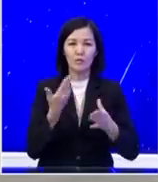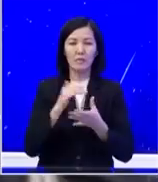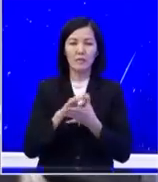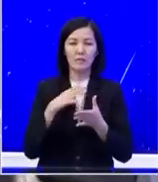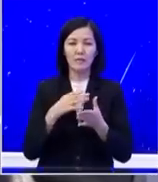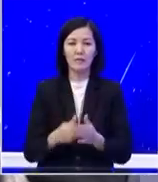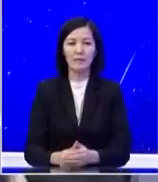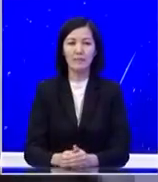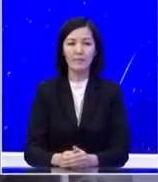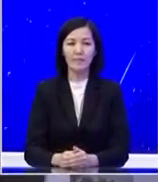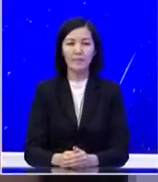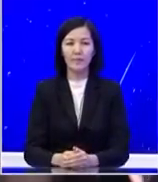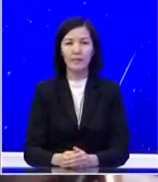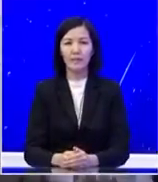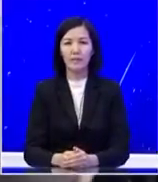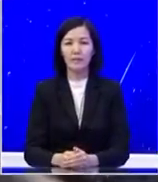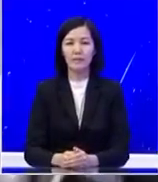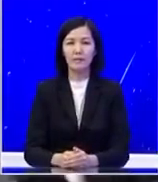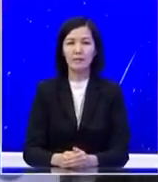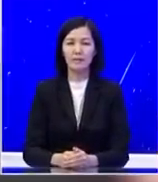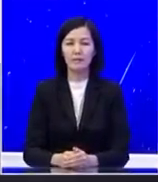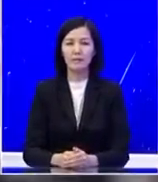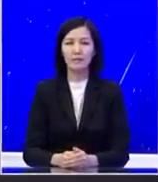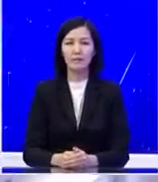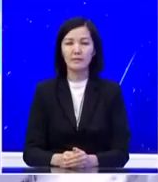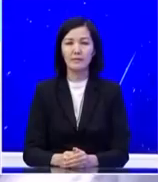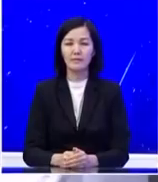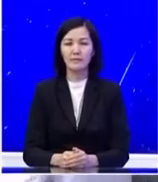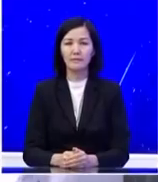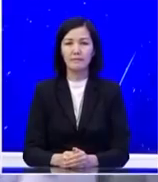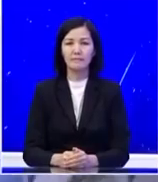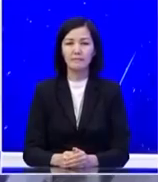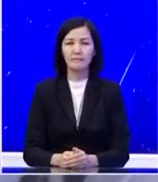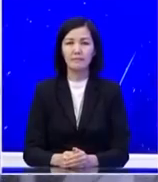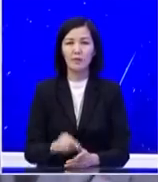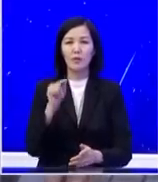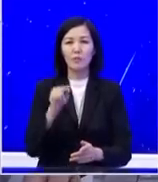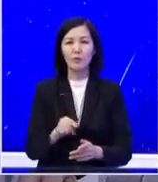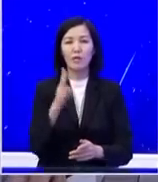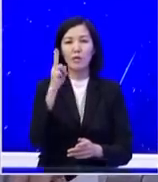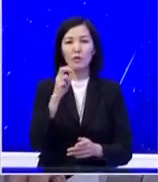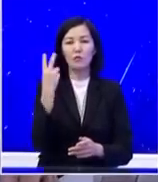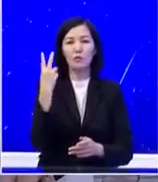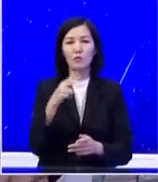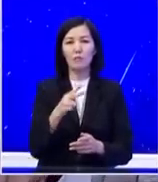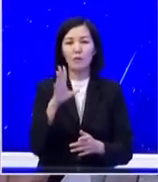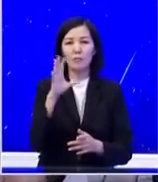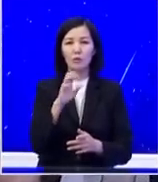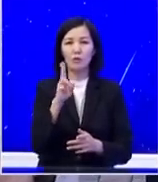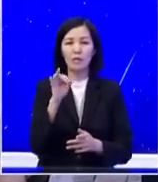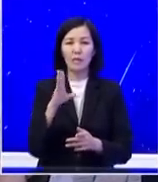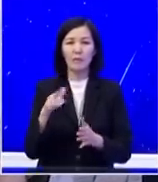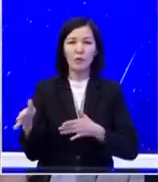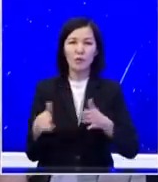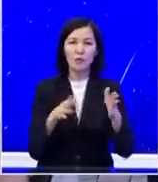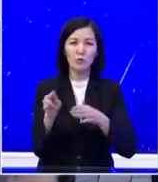таныстырылды. 500 километров дорог отремонтируем в 220 поселках. Мұнда біз 220 ауылдағы 500 километр жолды